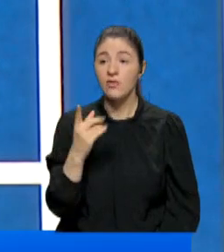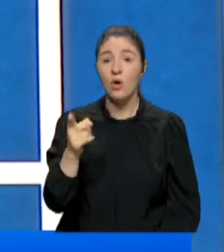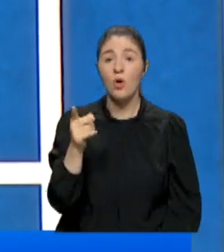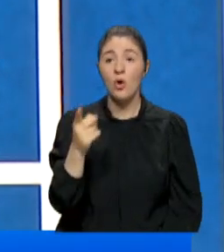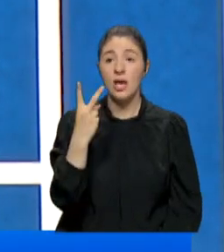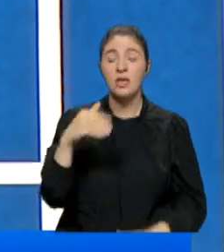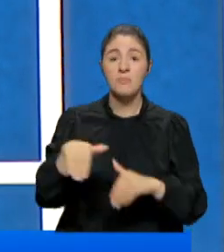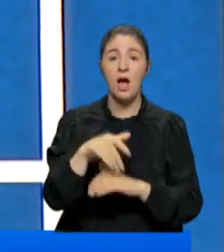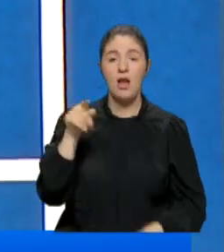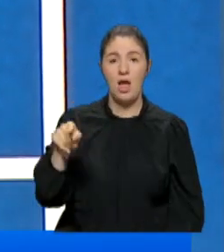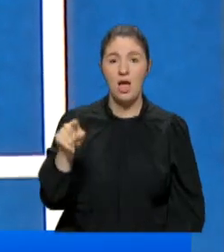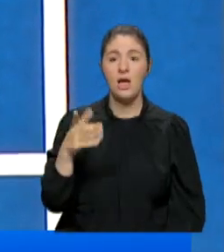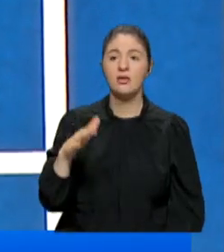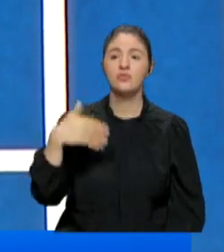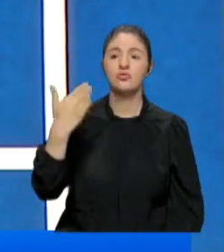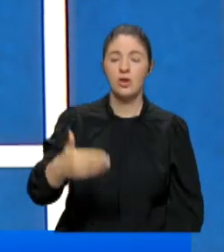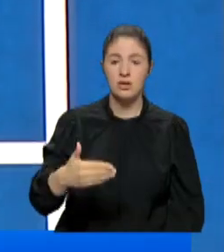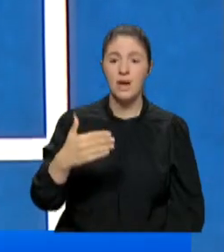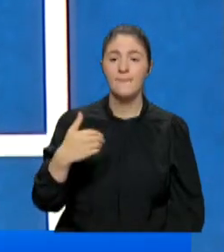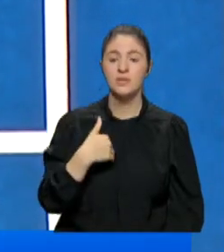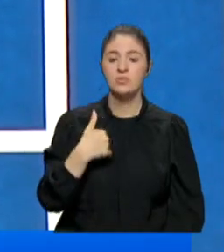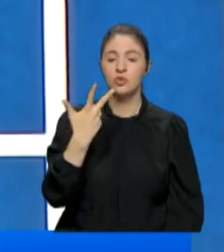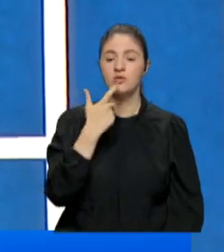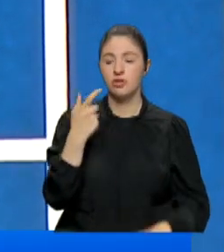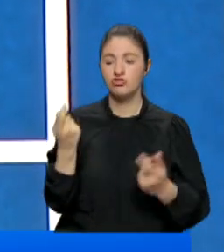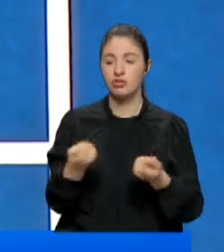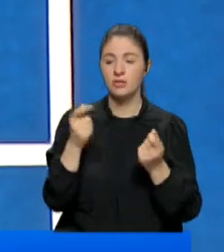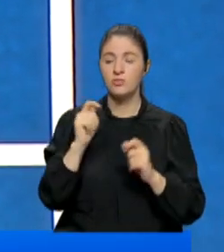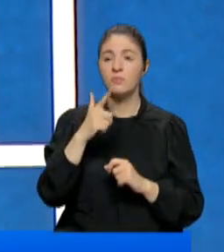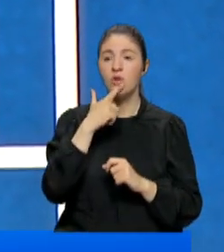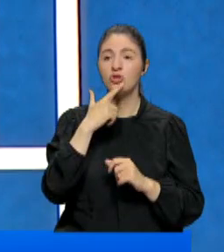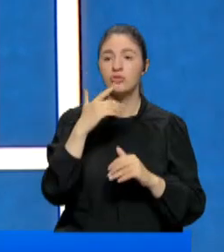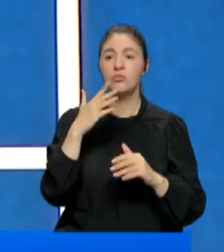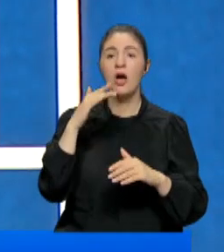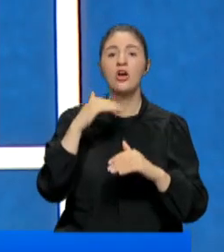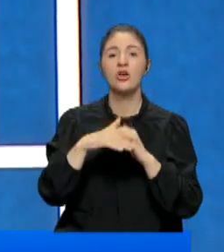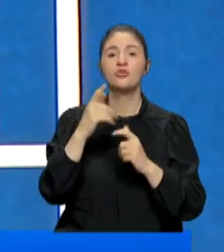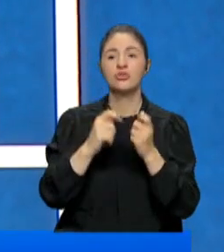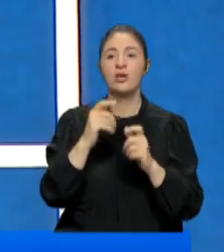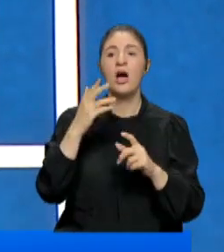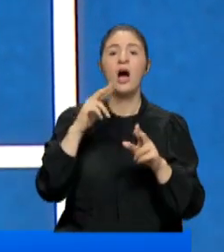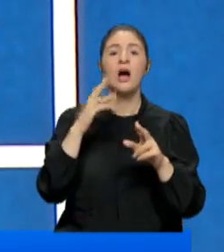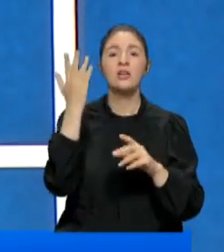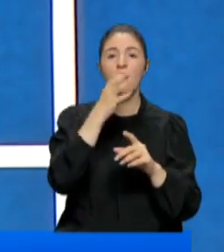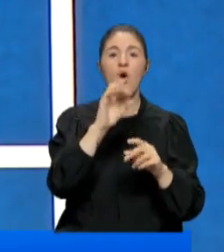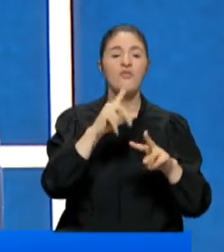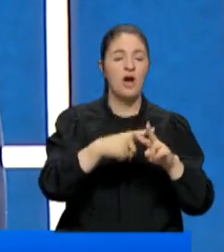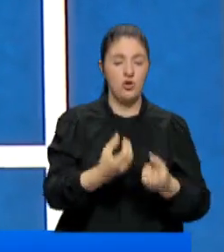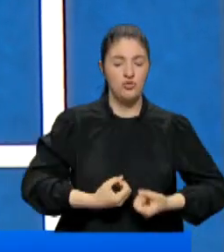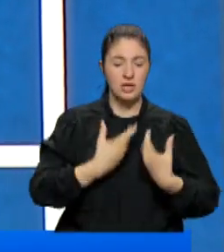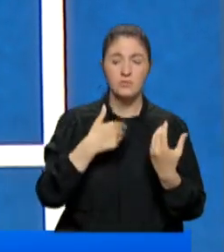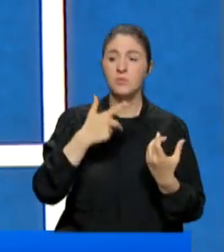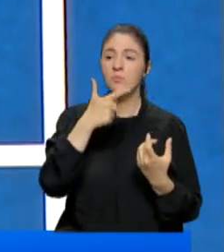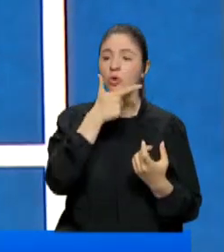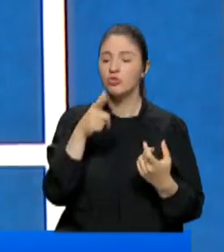2 mahallemizde. Daha sonra bizim 3 yıldır çalıştığımız Bodrum Halk Süt vardır. Karaova'da üretilir ve Bodrum'a biz